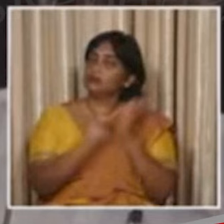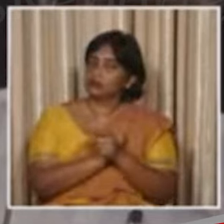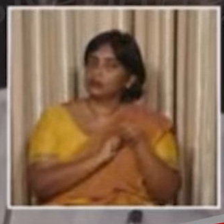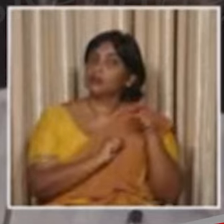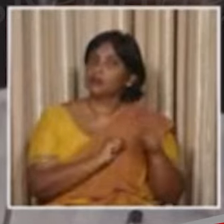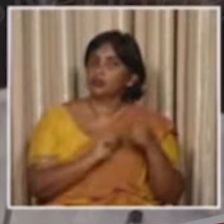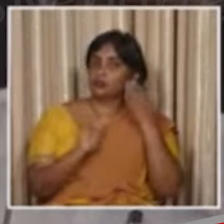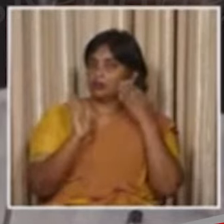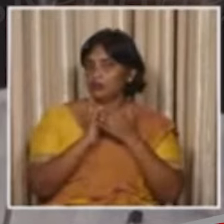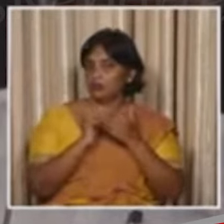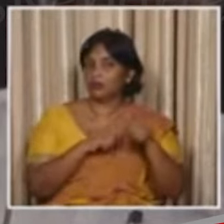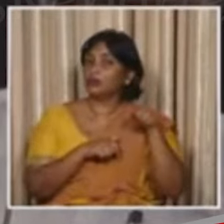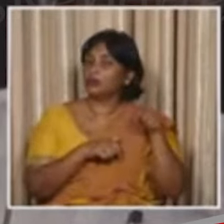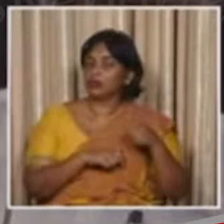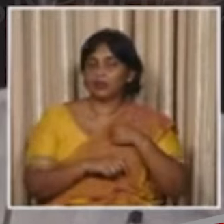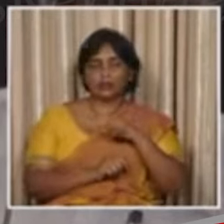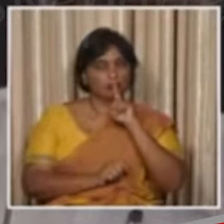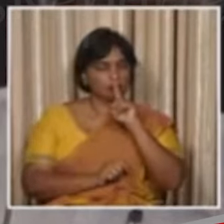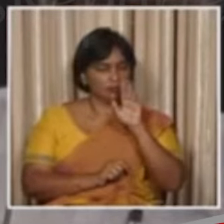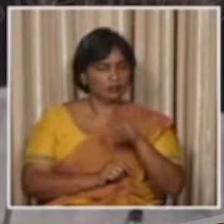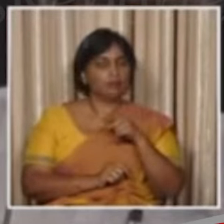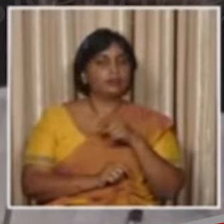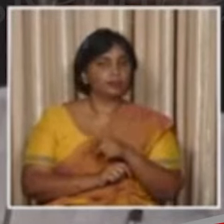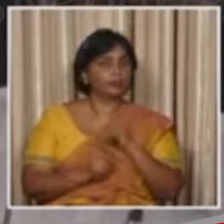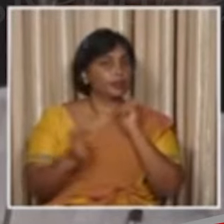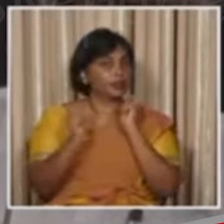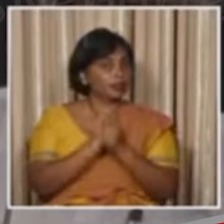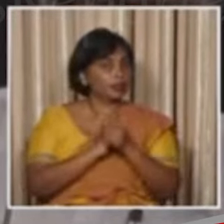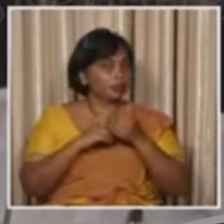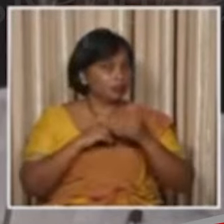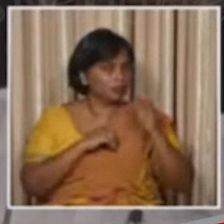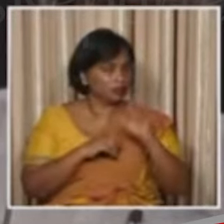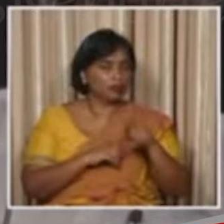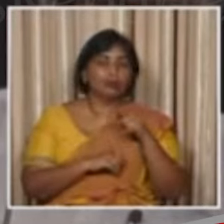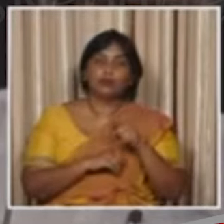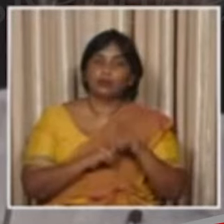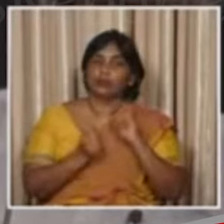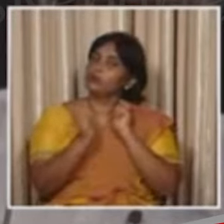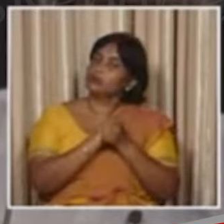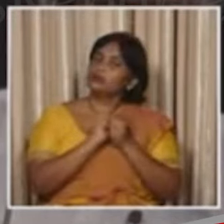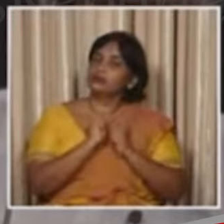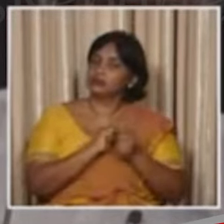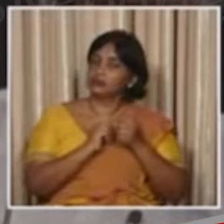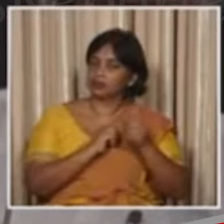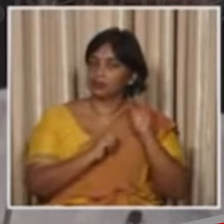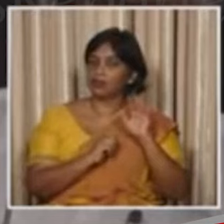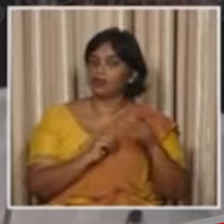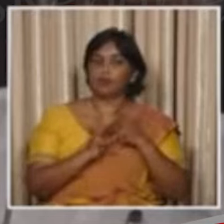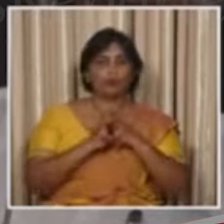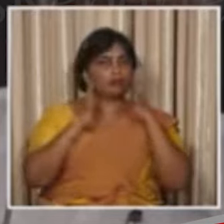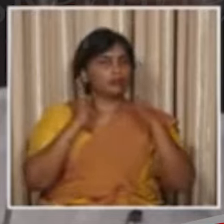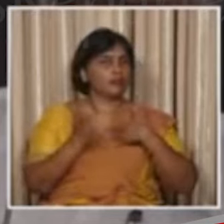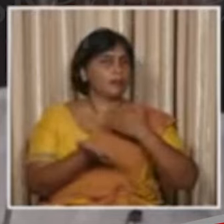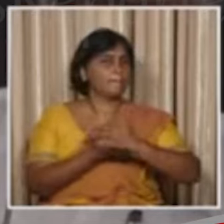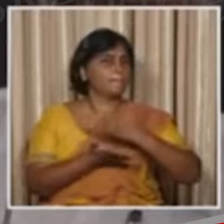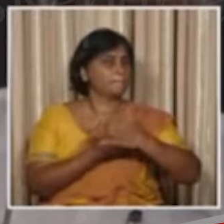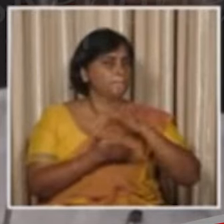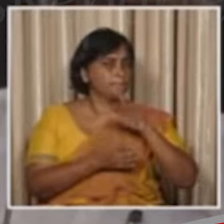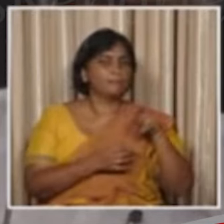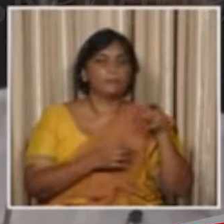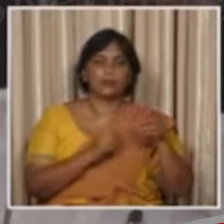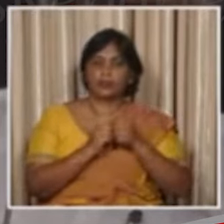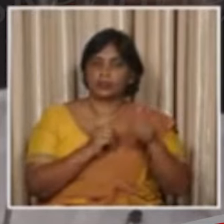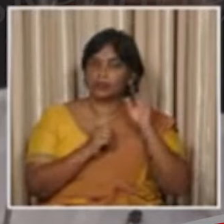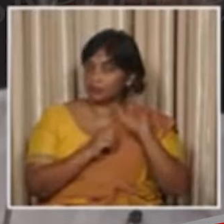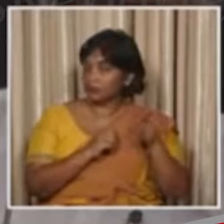මේ සිද්ධ කරන්නේ. මම මෙතනදිත් මතක් කරන්න ඕනි මේ වෙනස්කම් සිද්ධ කරලා මේ සංශෝධන කරනකොට කොයිතරම්නම් බාධක එක්කද මේව සිද්ධ